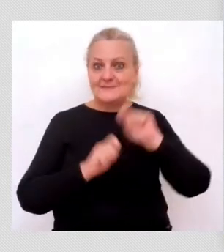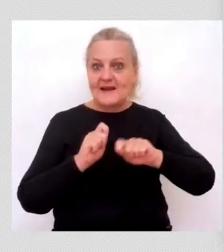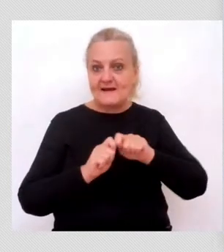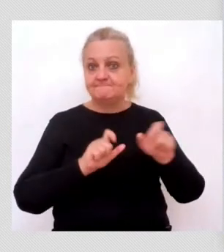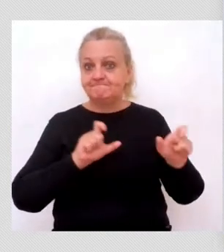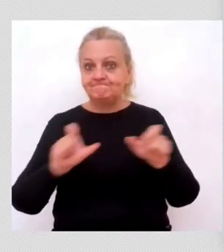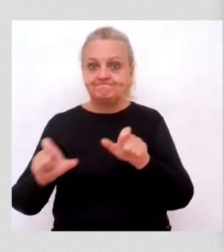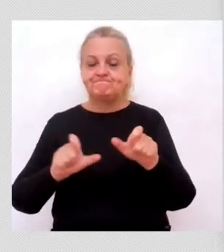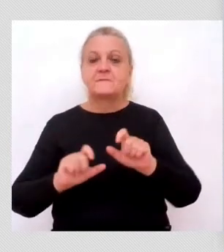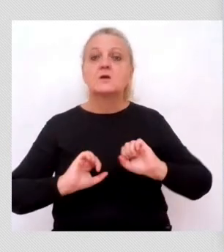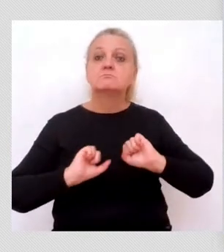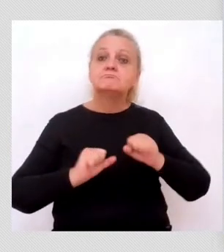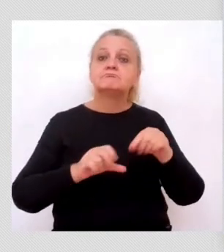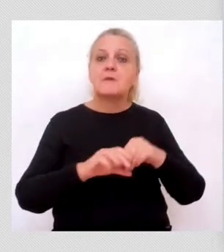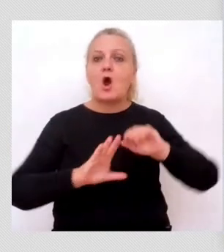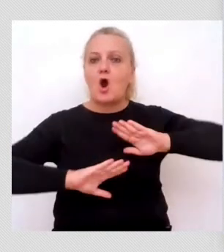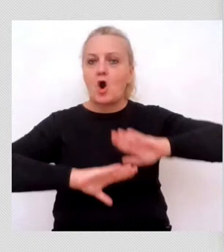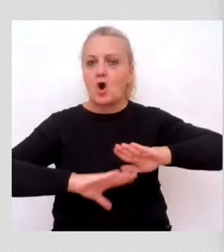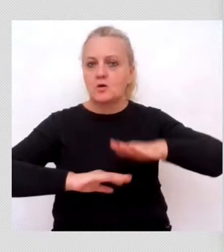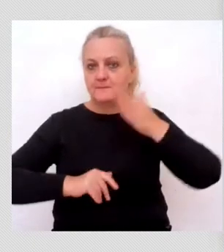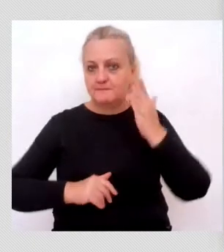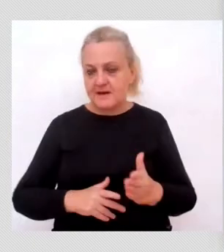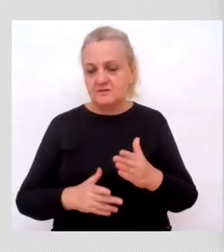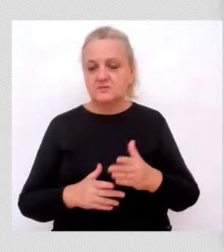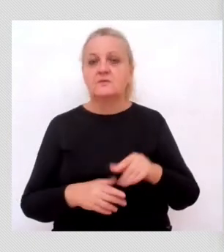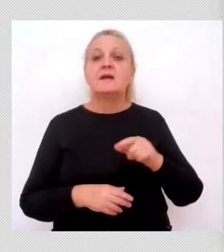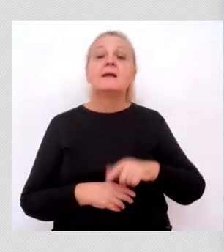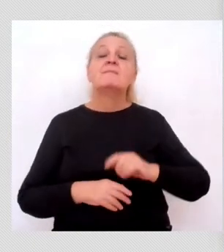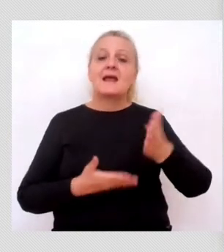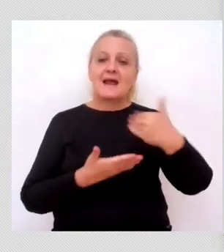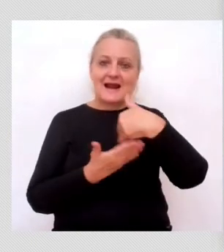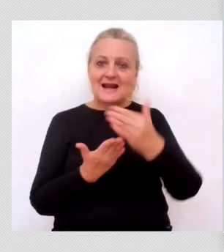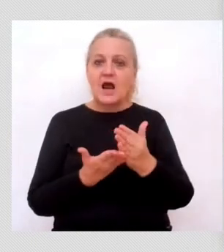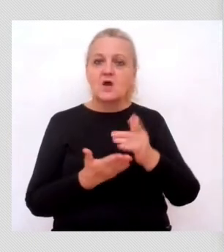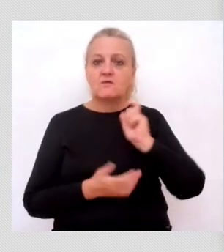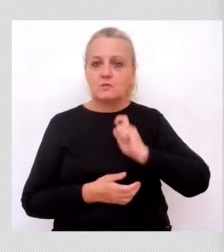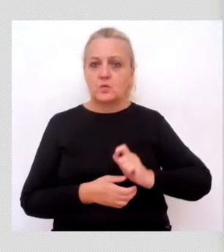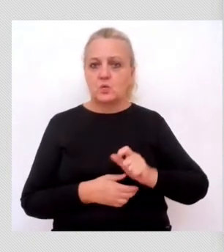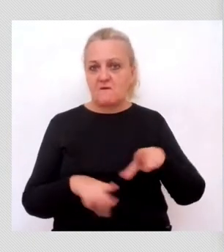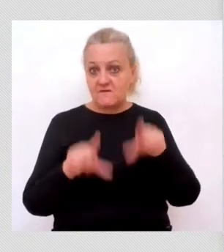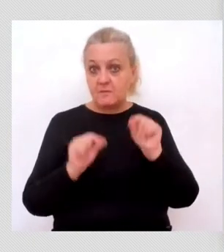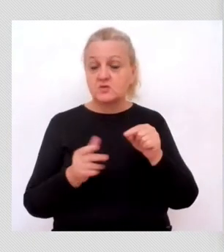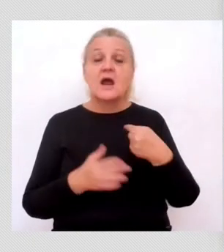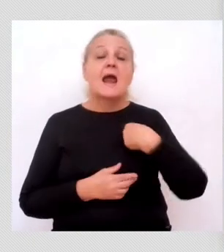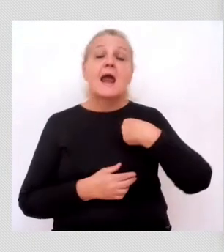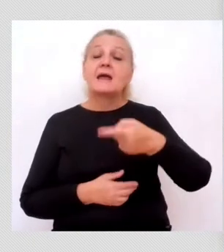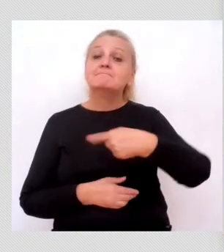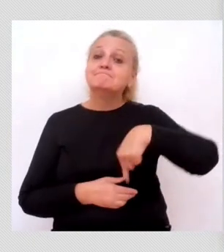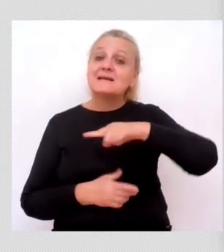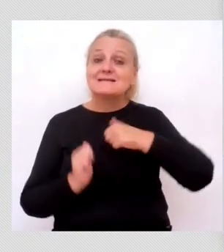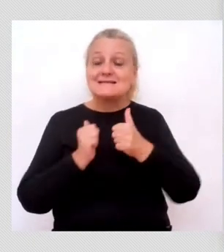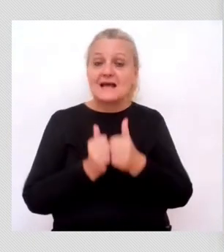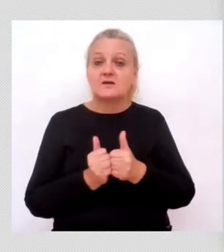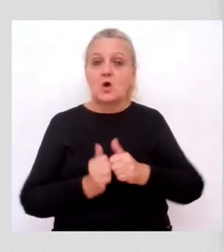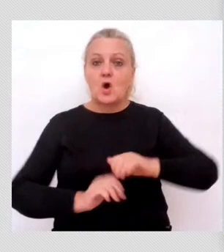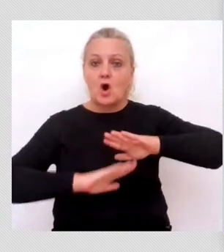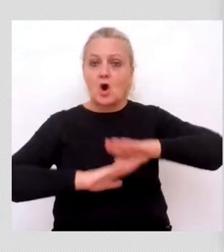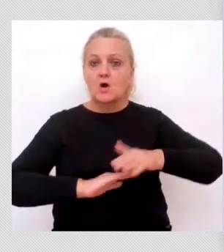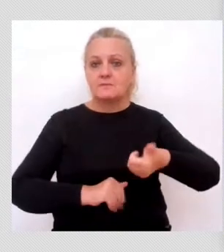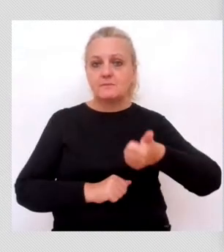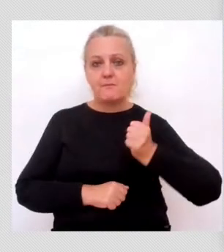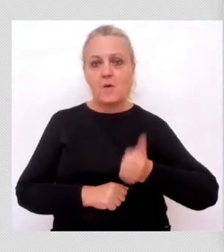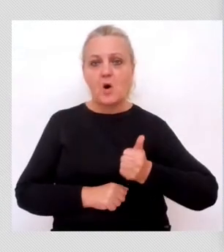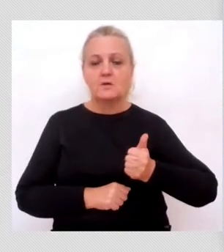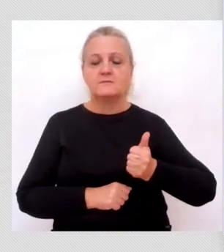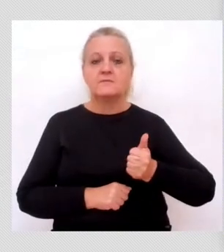stopniu stworzy mechanizm ochronny nad Krajowym Biurem Wyborczym. Naszym najważniejszym zadaniem dzisiaj jest chronić profesjonalne i